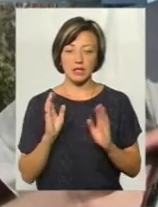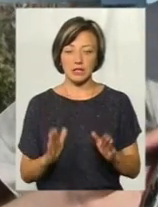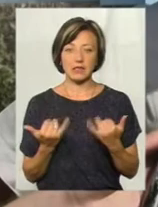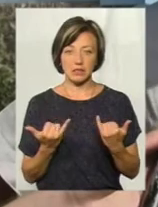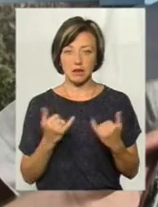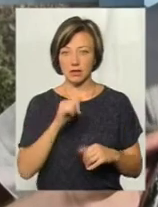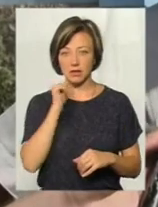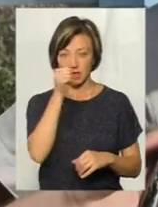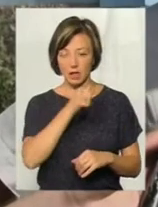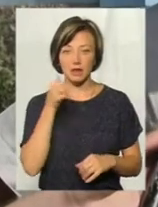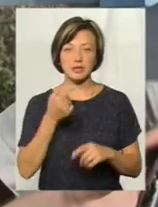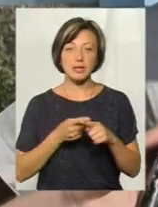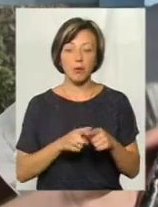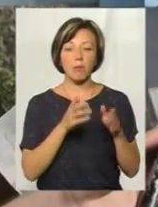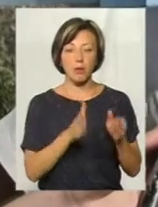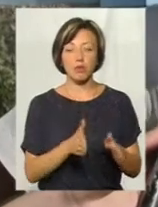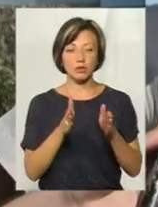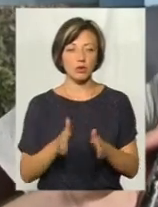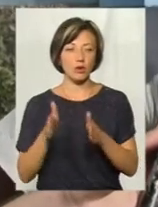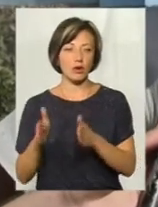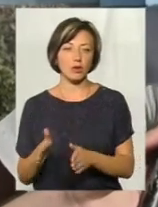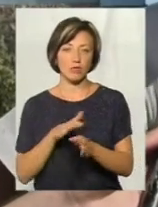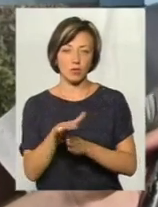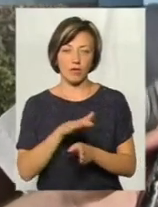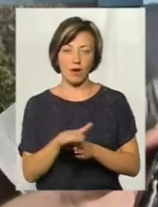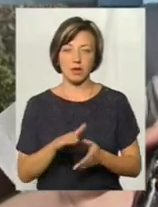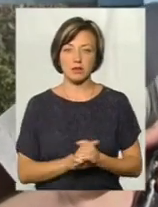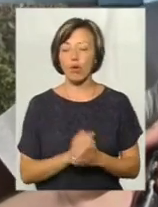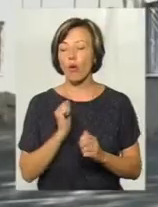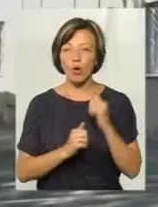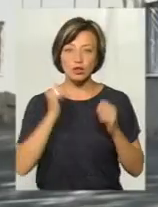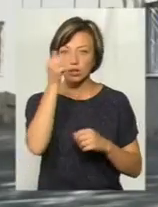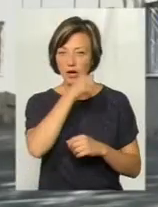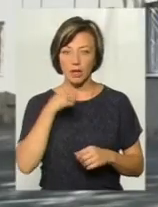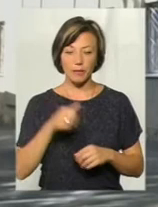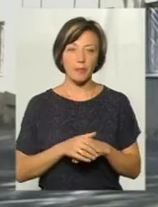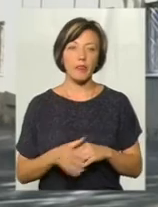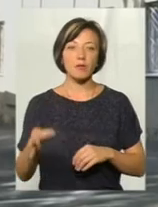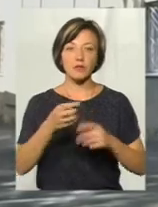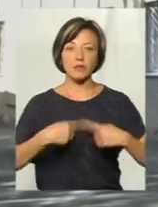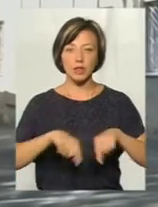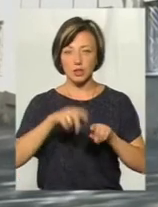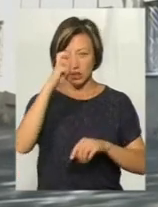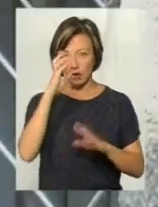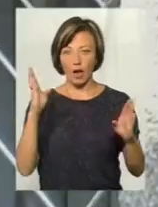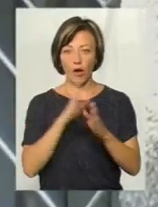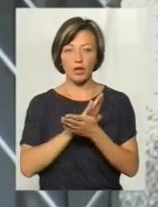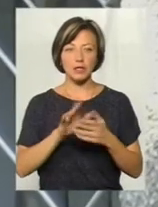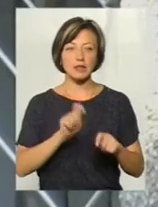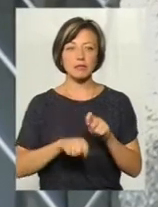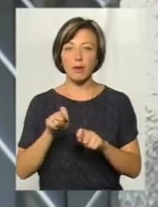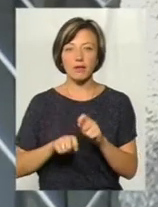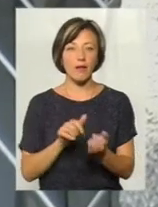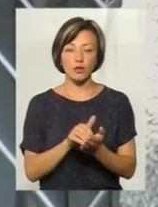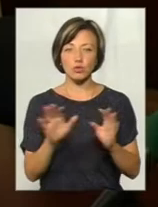один рік. Це постійно буває. Кожен рік. В обласному відділенні Державної екологічної інспекції не